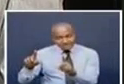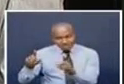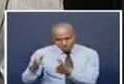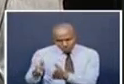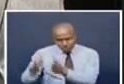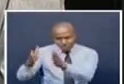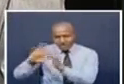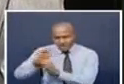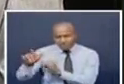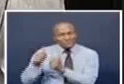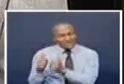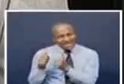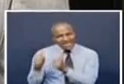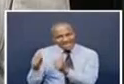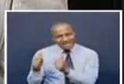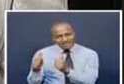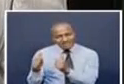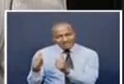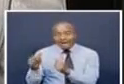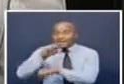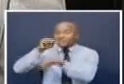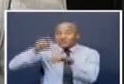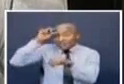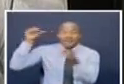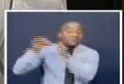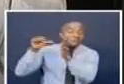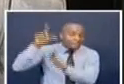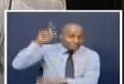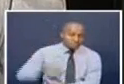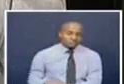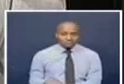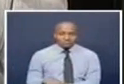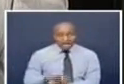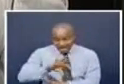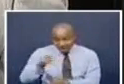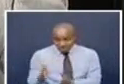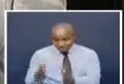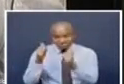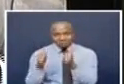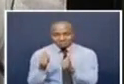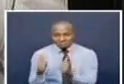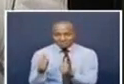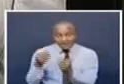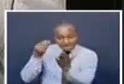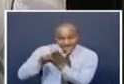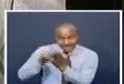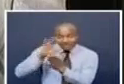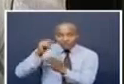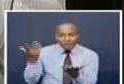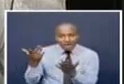huwa zinapitika. Ni zile za serikali kuu ndio huwa zipitiki. Ni sio hiyo pesa ya national